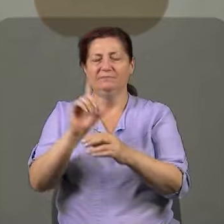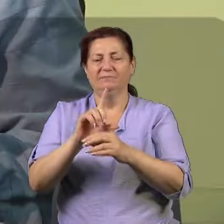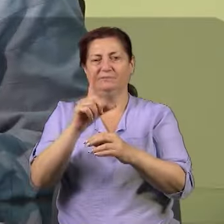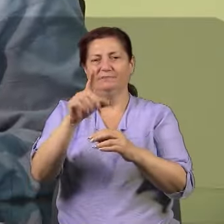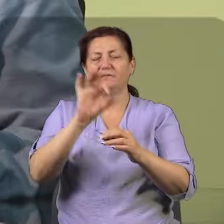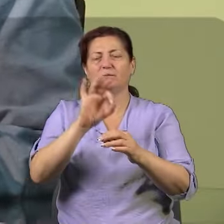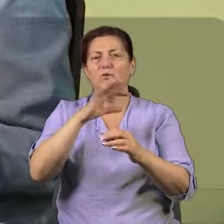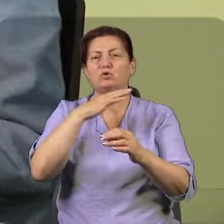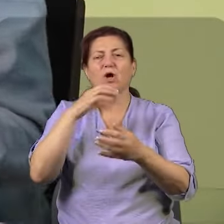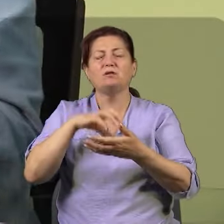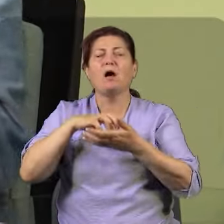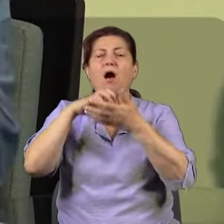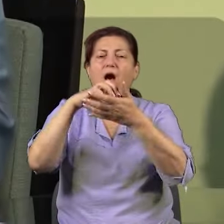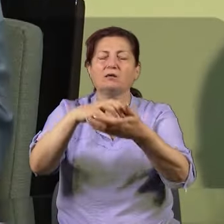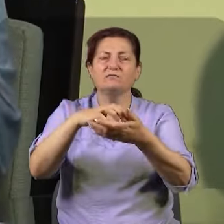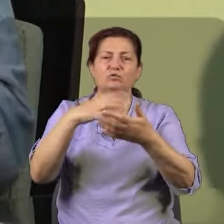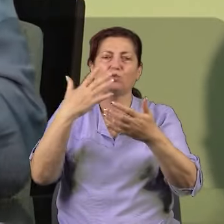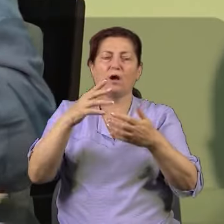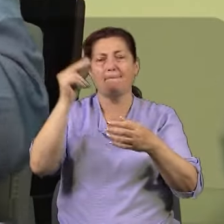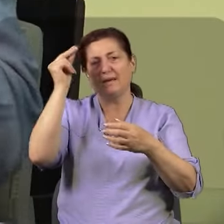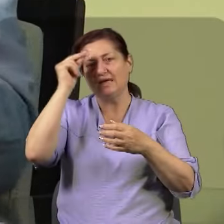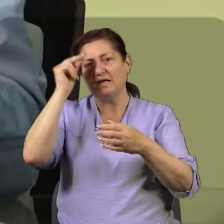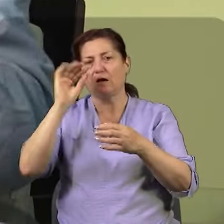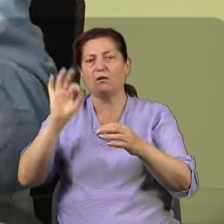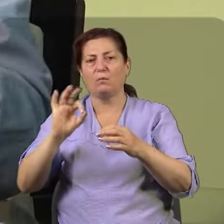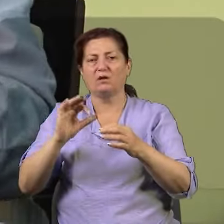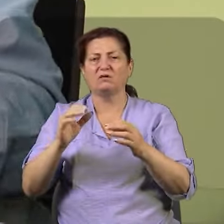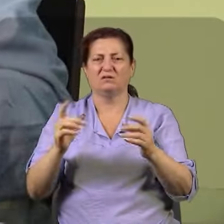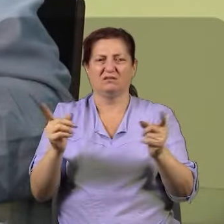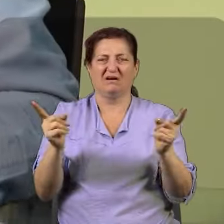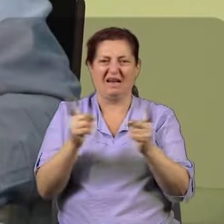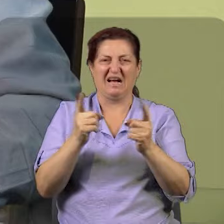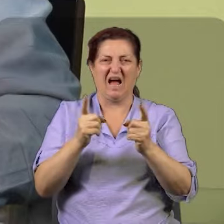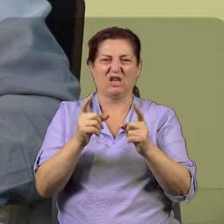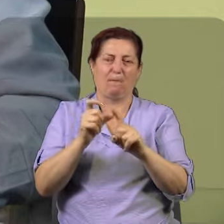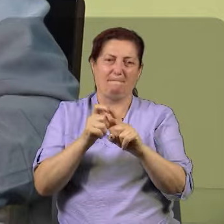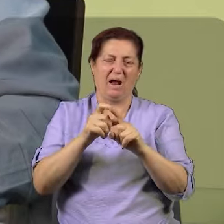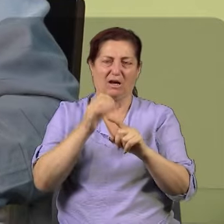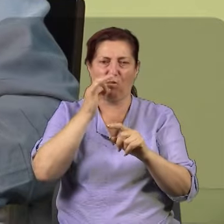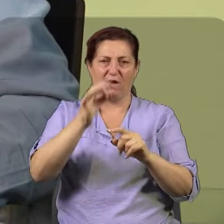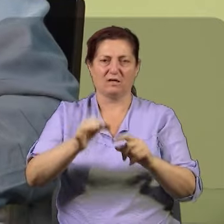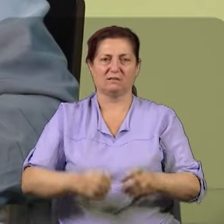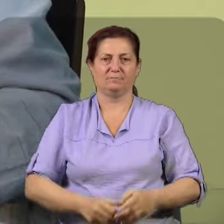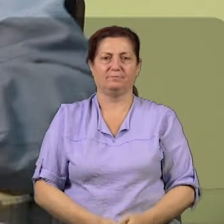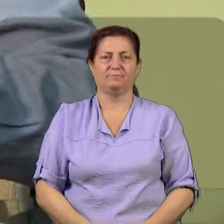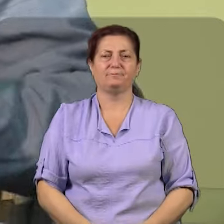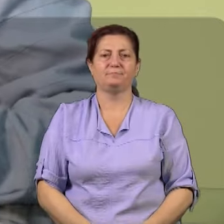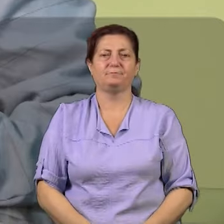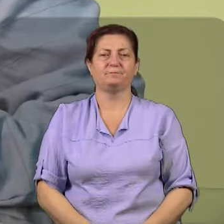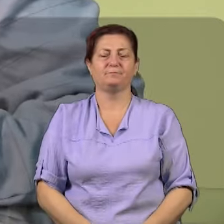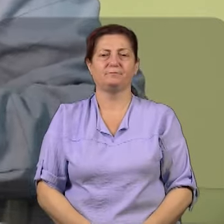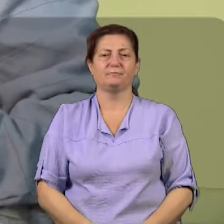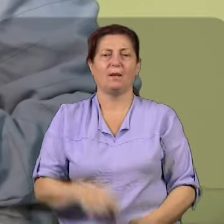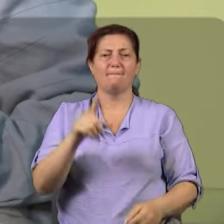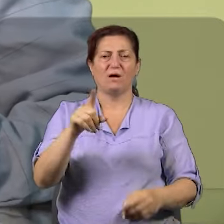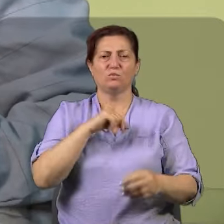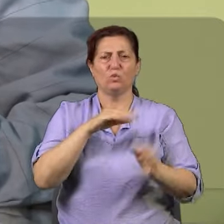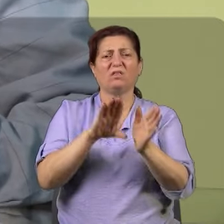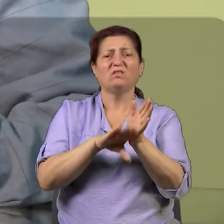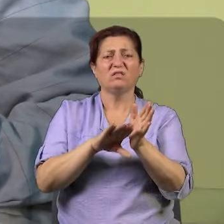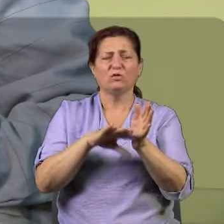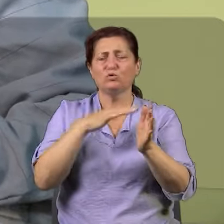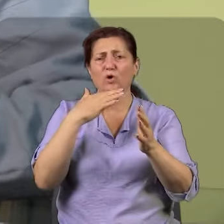է հատկացվում, քան կիրառականի համար, այսպես կարճ բառերով ասենք, բայց այնտեղ թերակատարումը շատ ավելի